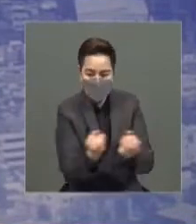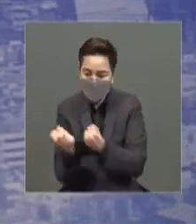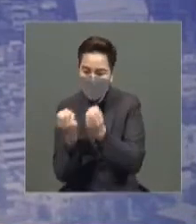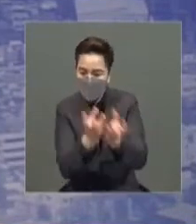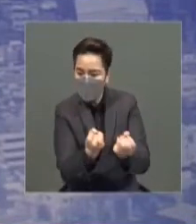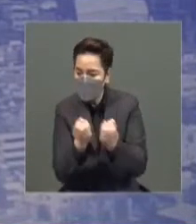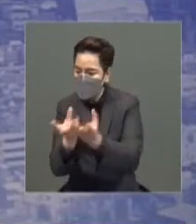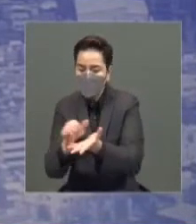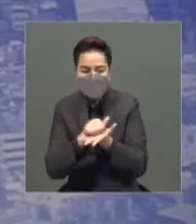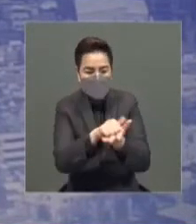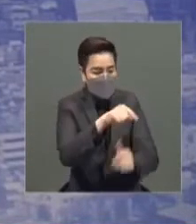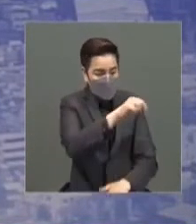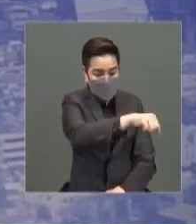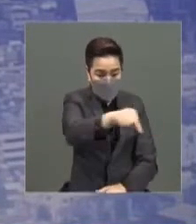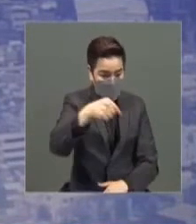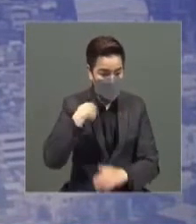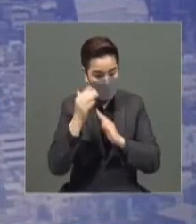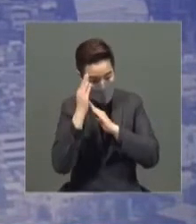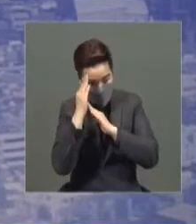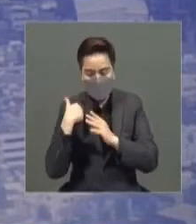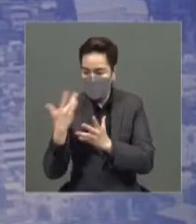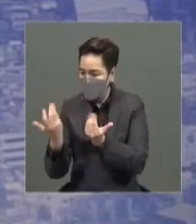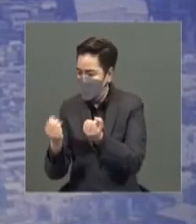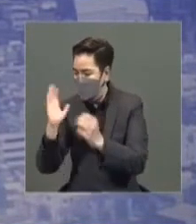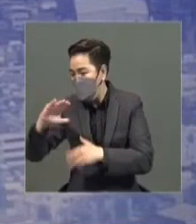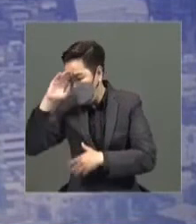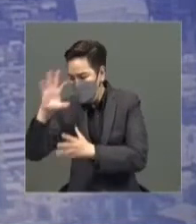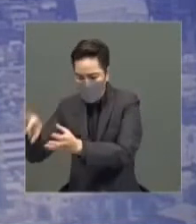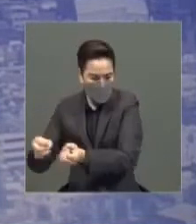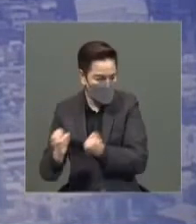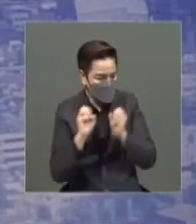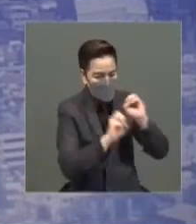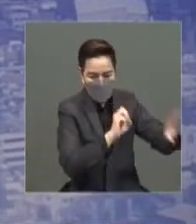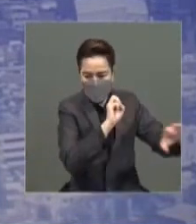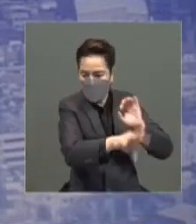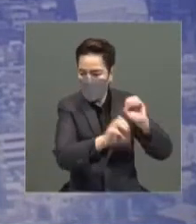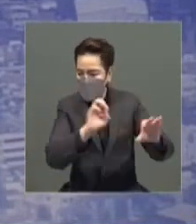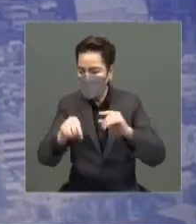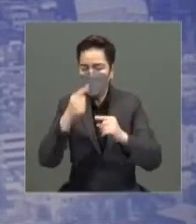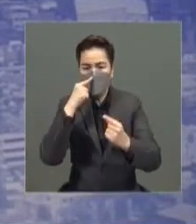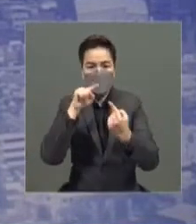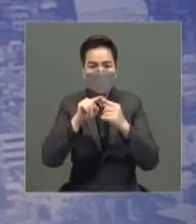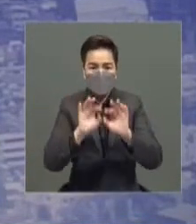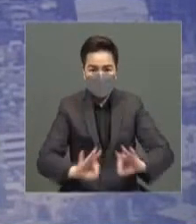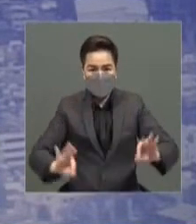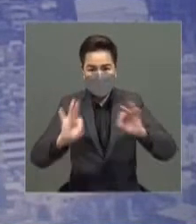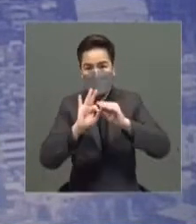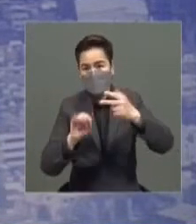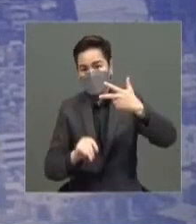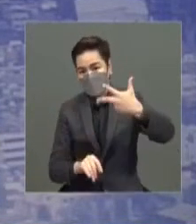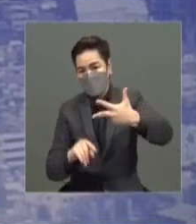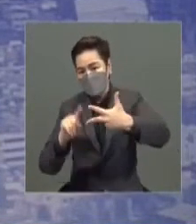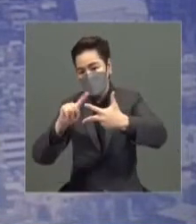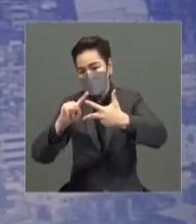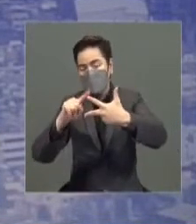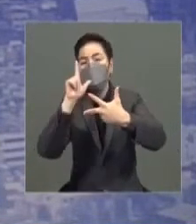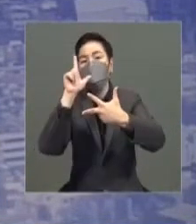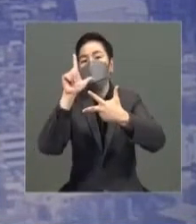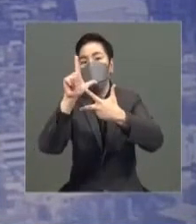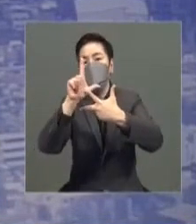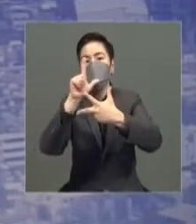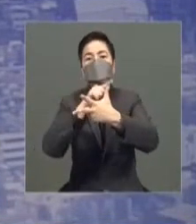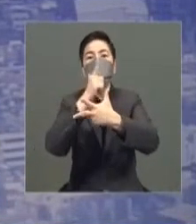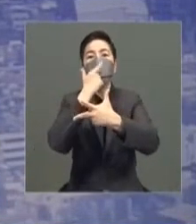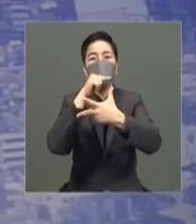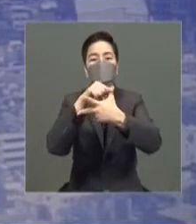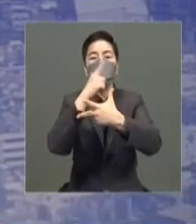ไปยังศูนย์บริการที่จะได้รับการดูแลให้ความสำคัญในส่วนของผู้ป่วยเหลืองแดงนะคะโดยแดงจะ